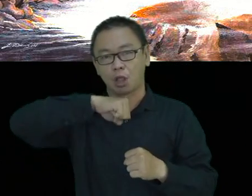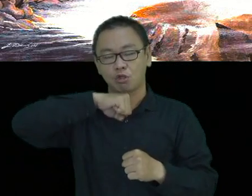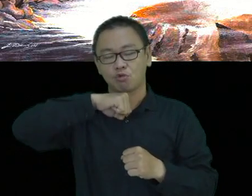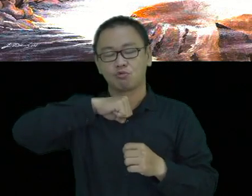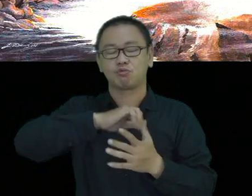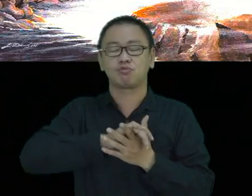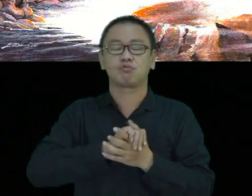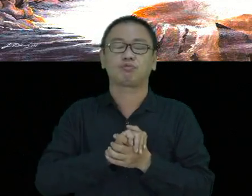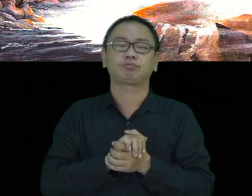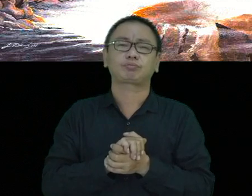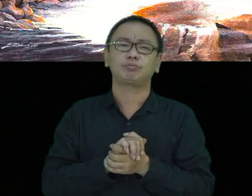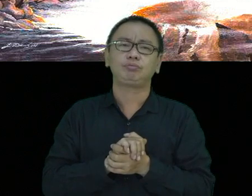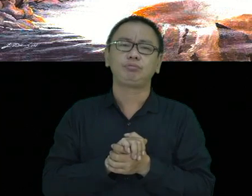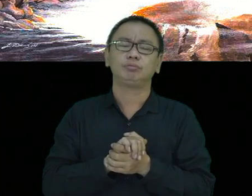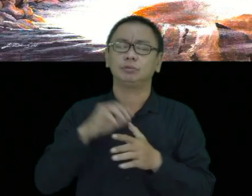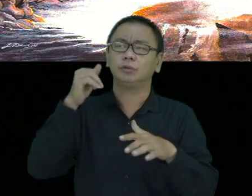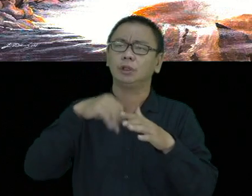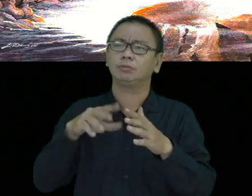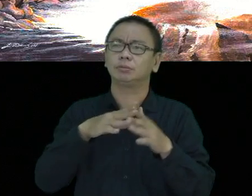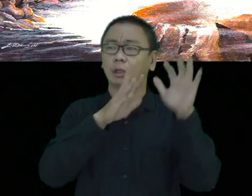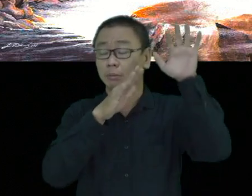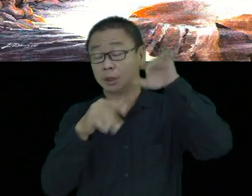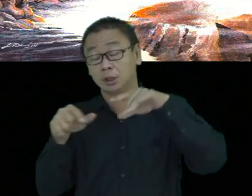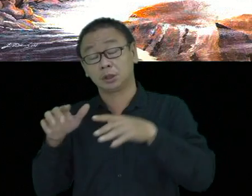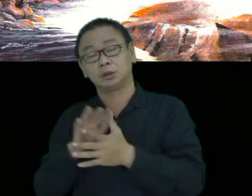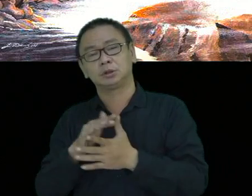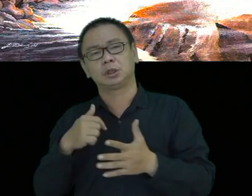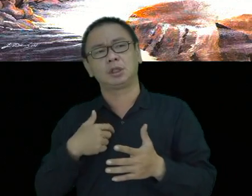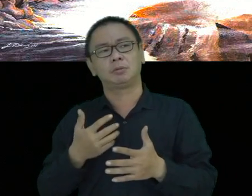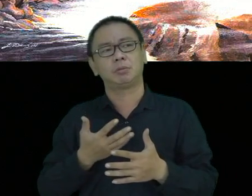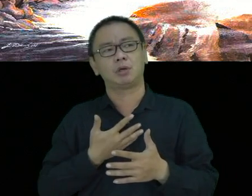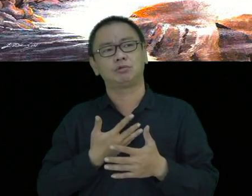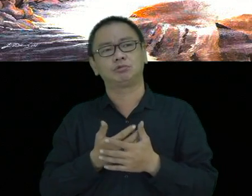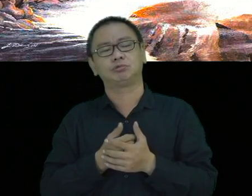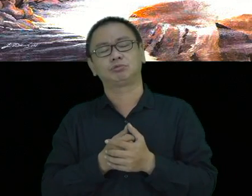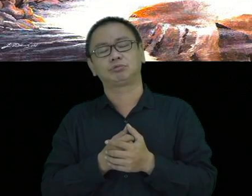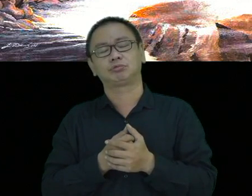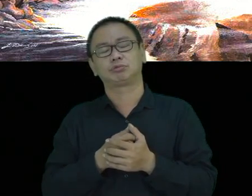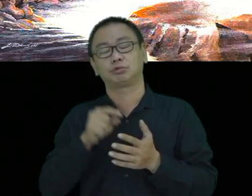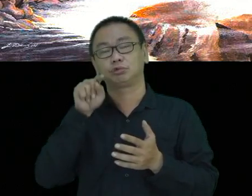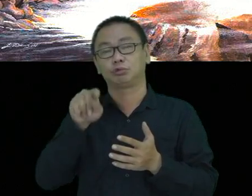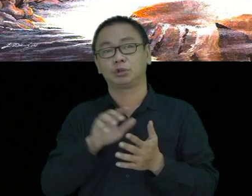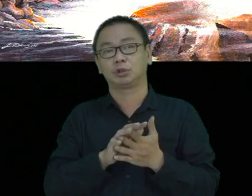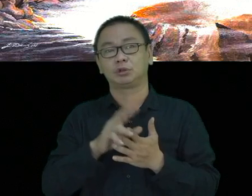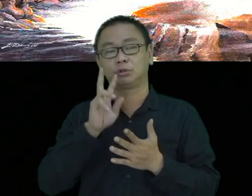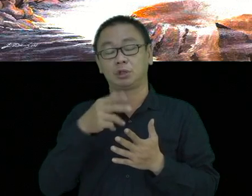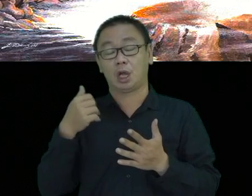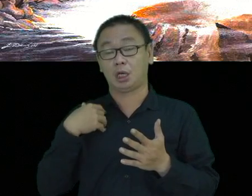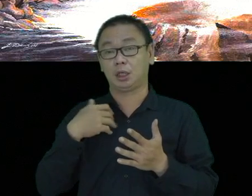Tetapi saudara, dalam gambar ini saya ingin menunjukkan kepada saudara ada tiga